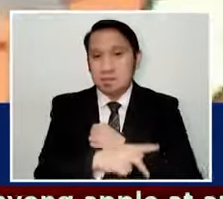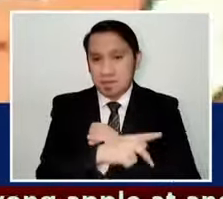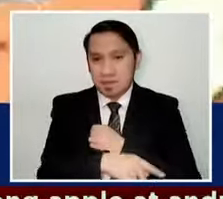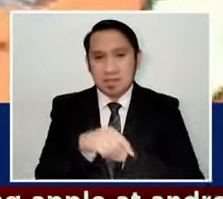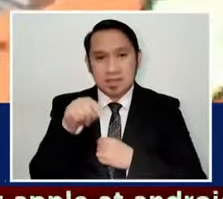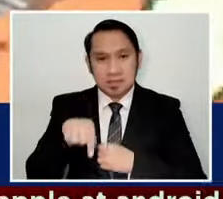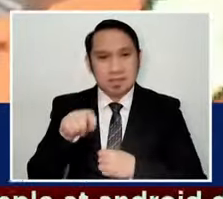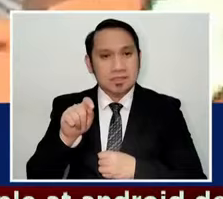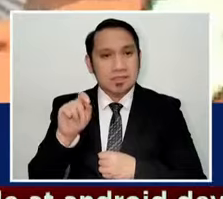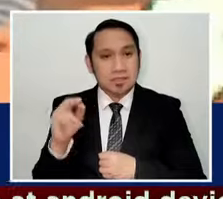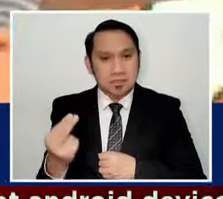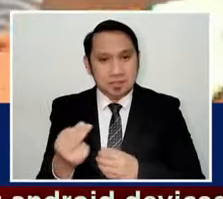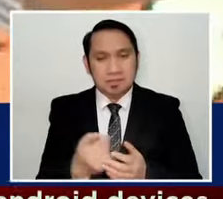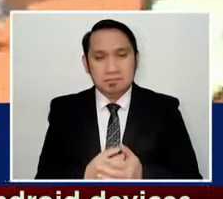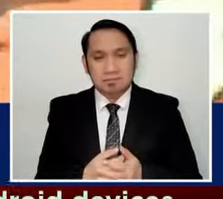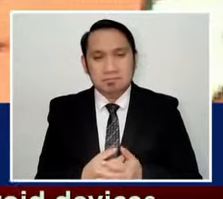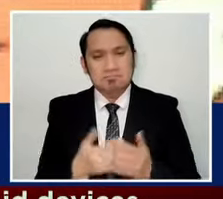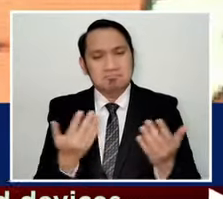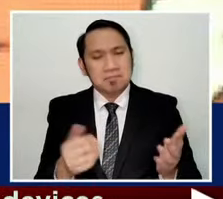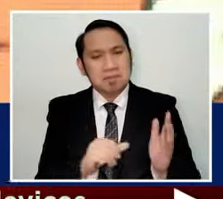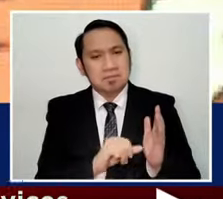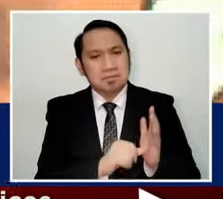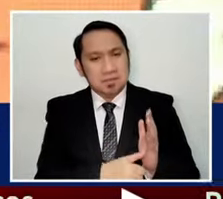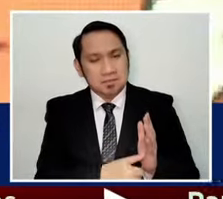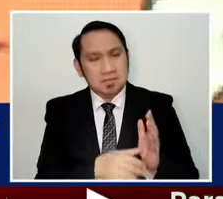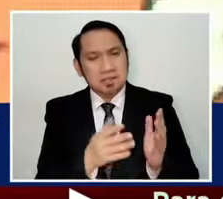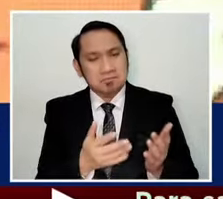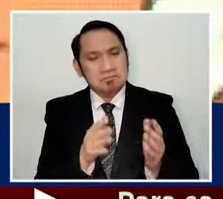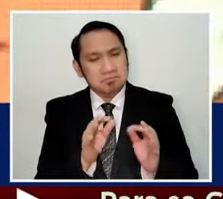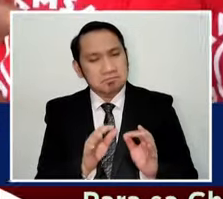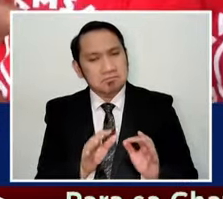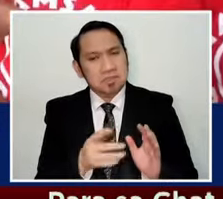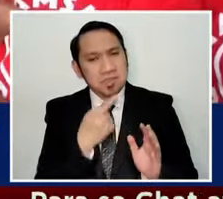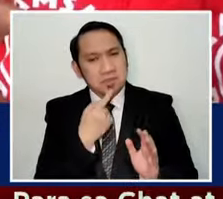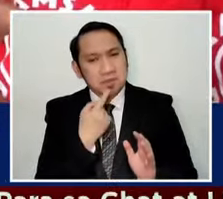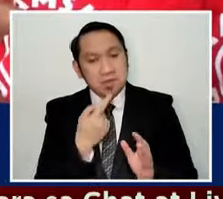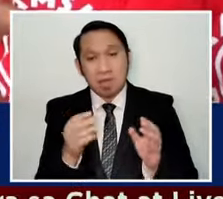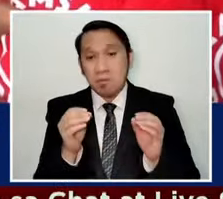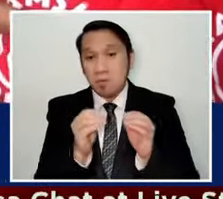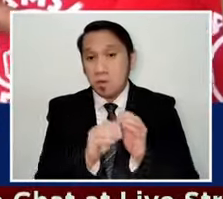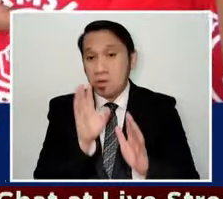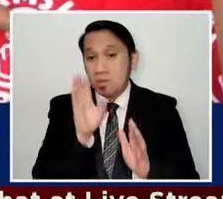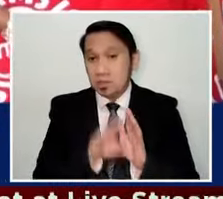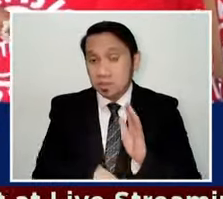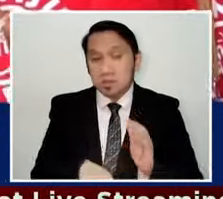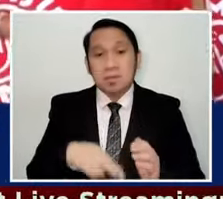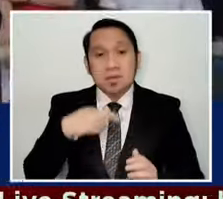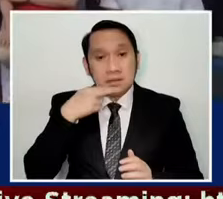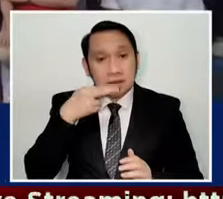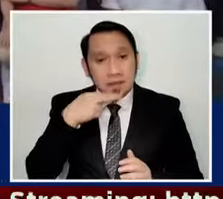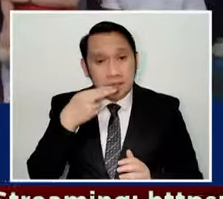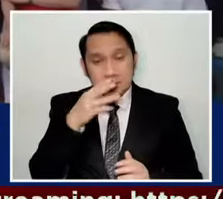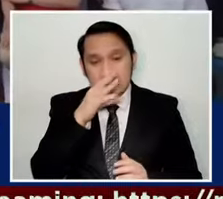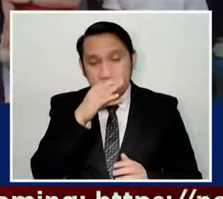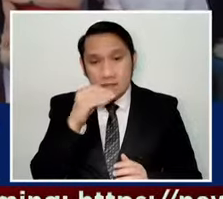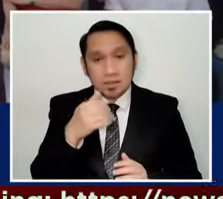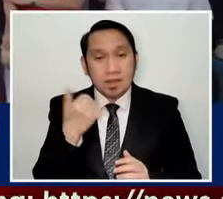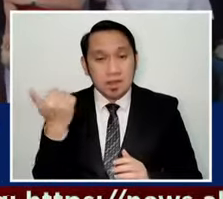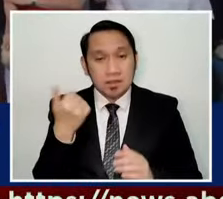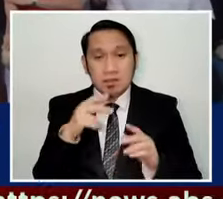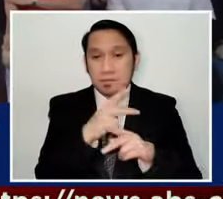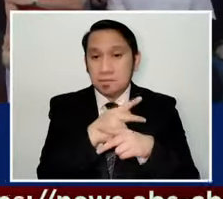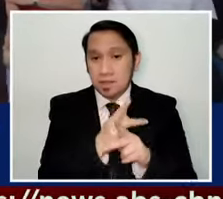Huwebes. Ipinagmalaki ng Pangulo ang anyay mas mababang presyo ng bigas at iba pang produktong pang-agrikultura na